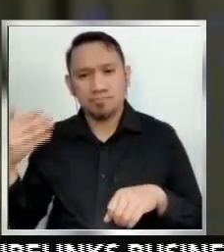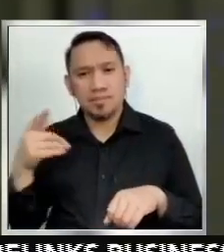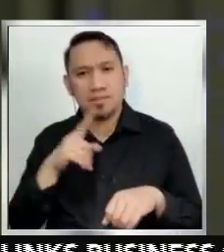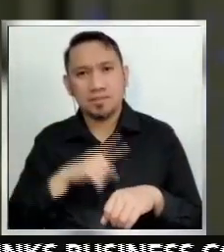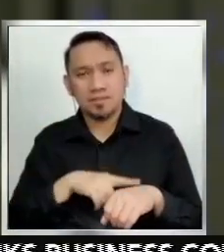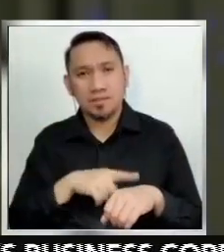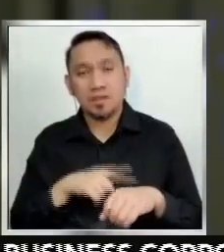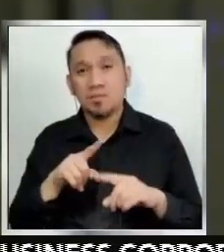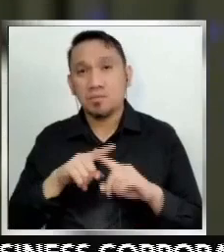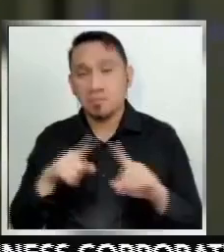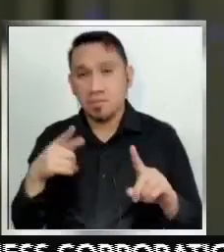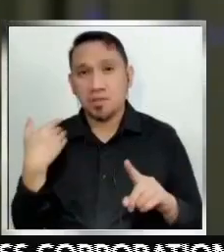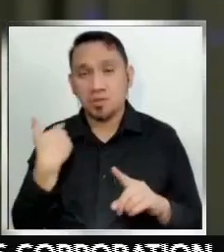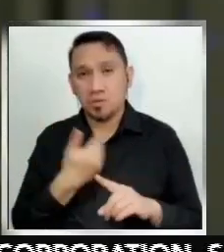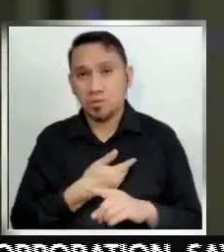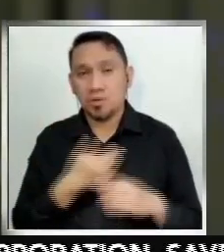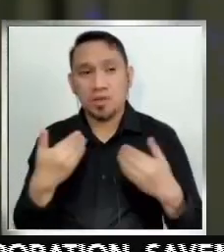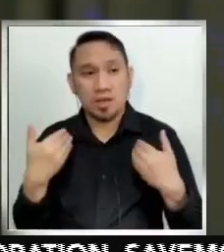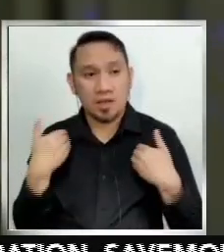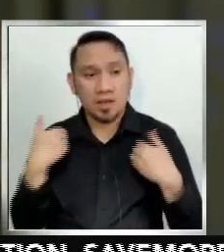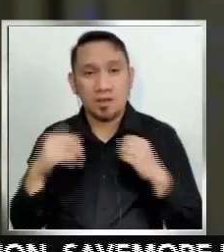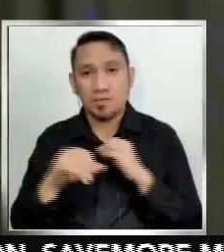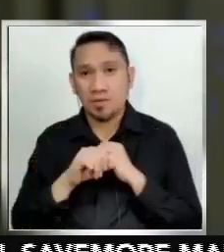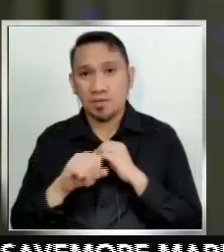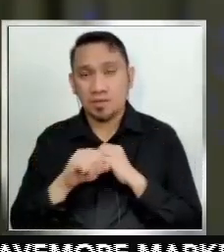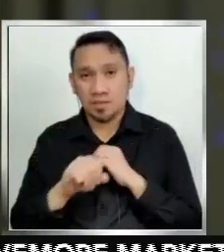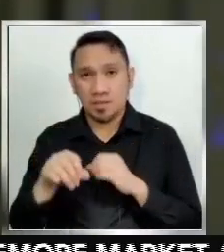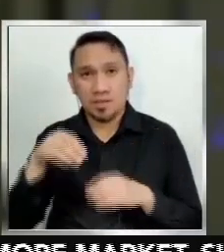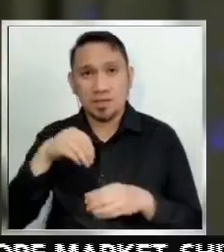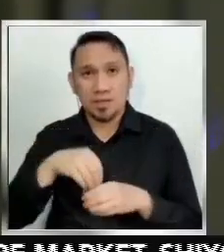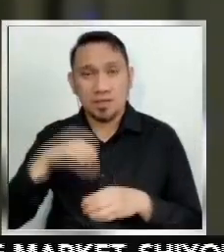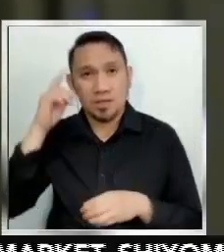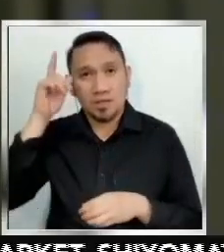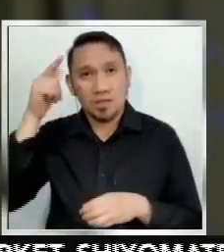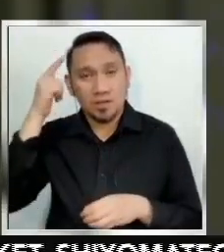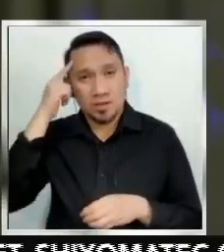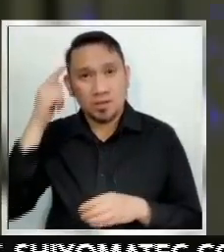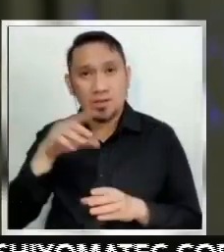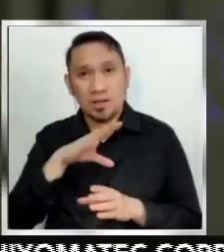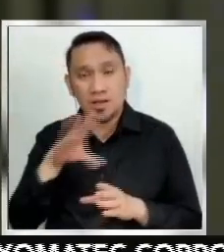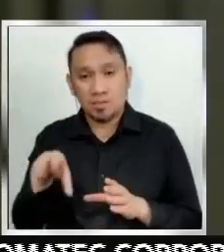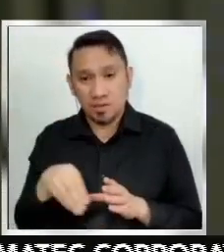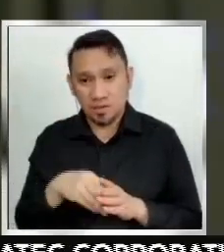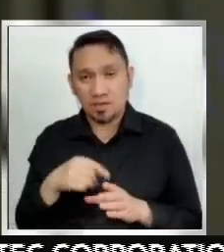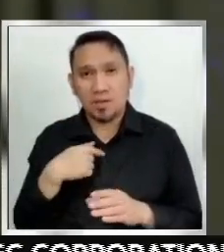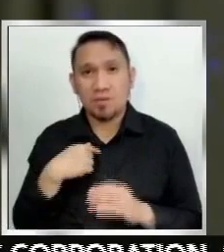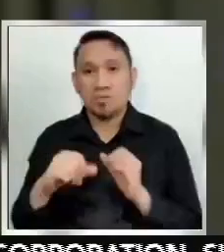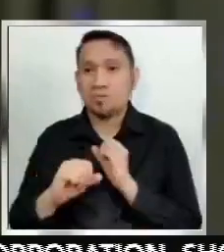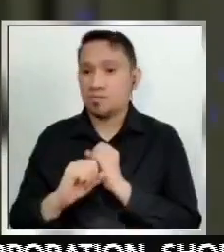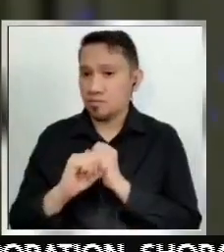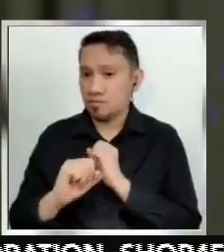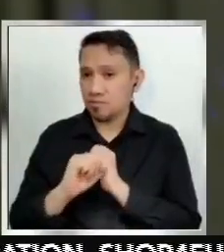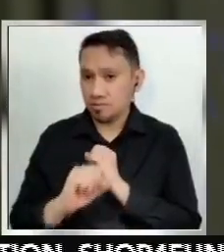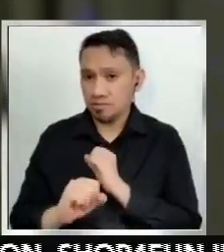advocates in the government. Kasama na ako sa inyong